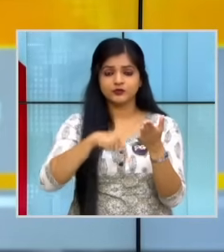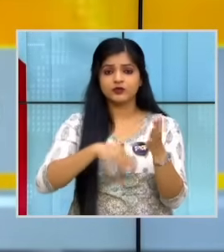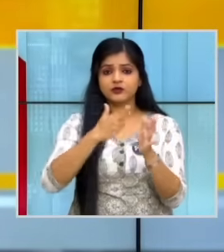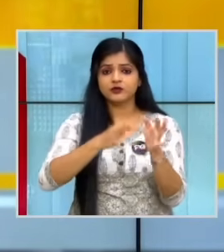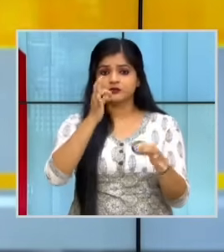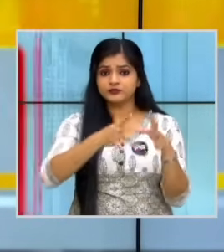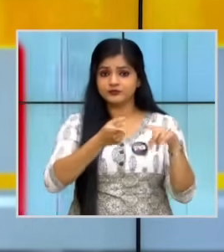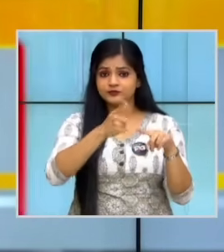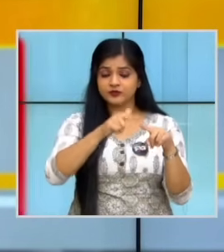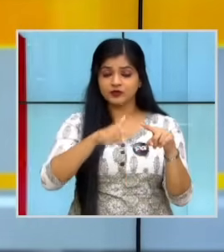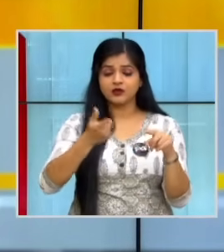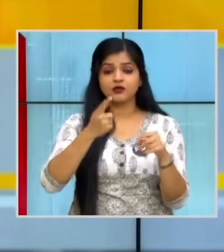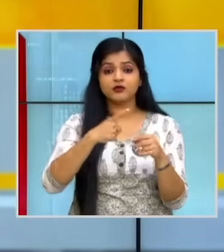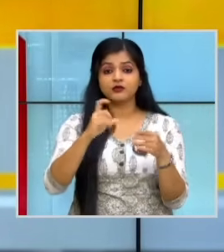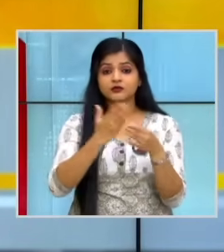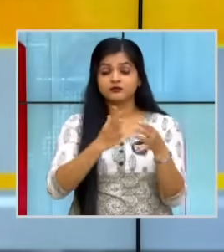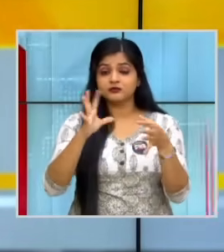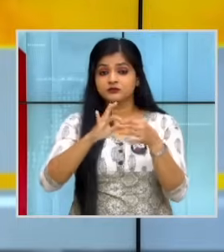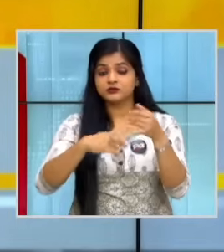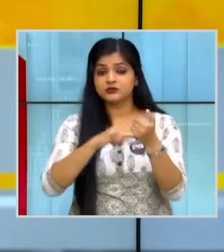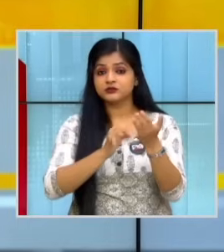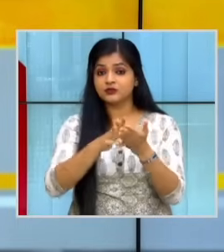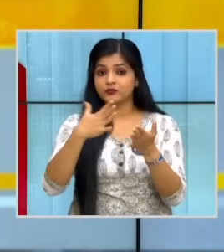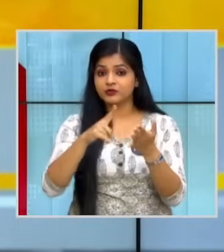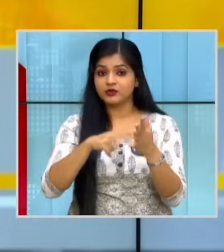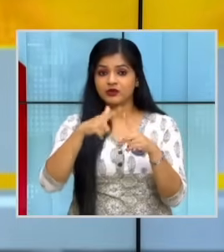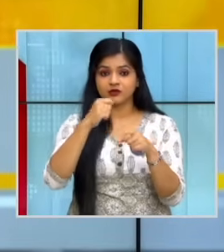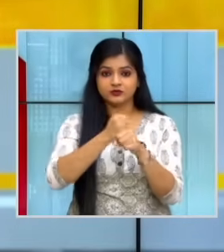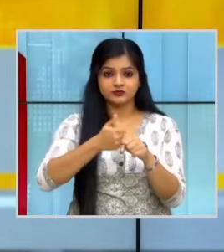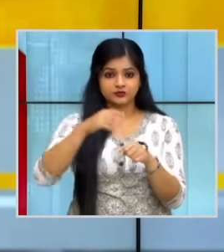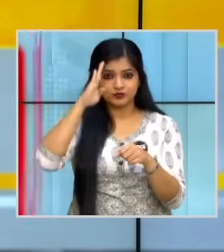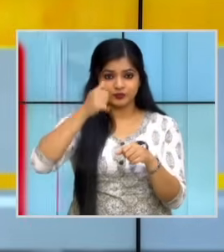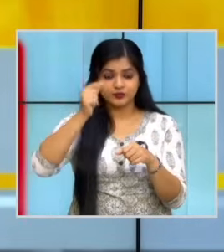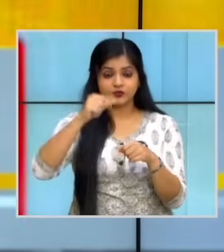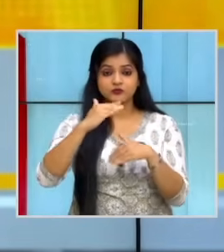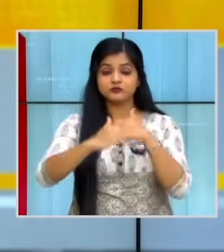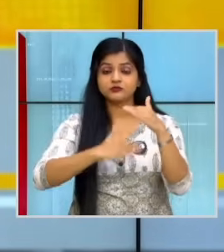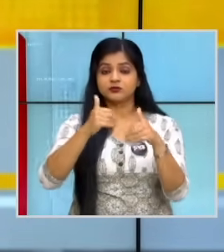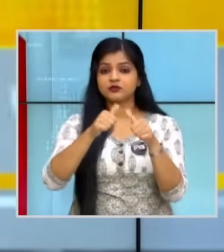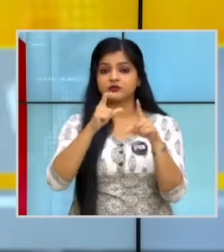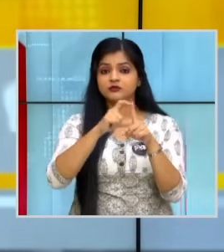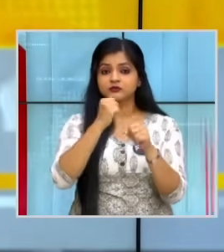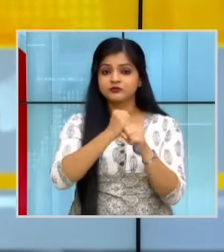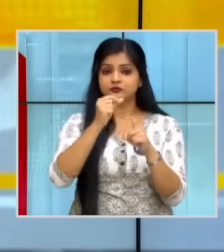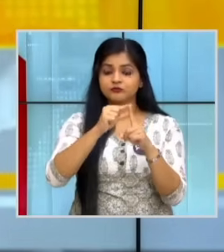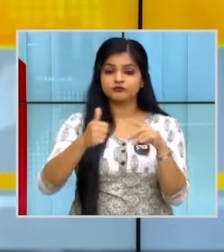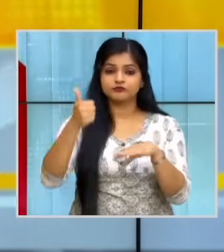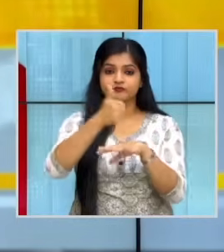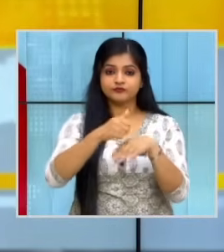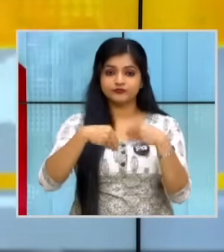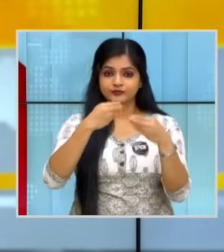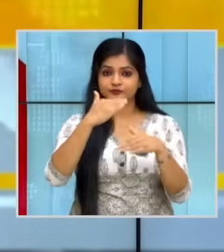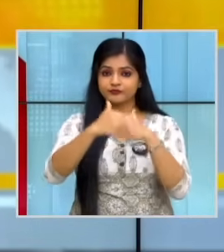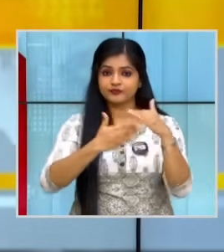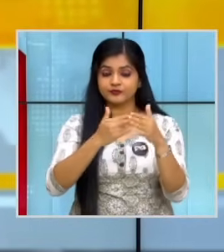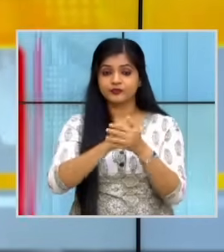പിന്നാലെ സസ്പെൻഷൻ നേരിട്ട IG P വിജയന് ADGP-ആയി സ്ഥാനക്കയറ്റം. വകുപ്പുതല നടപടി അവസാനിച്ചതോടെയാണ് സ്ഥാനക്കയറ്റം നൽകിയത്. പോലീസ്